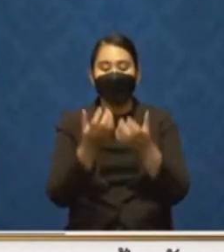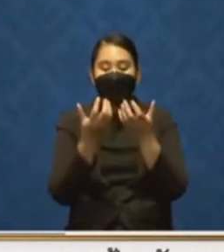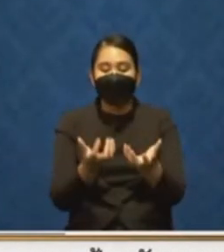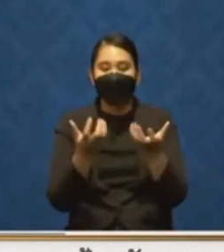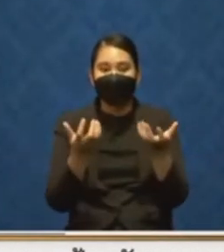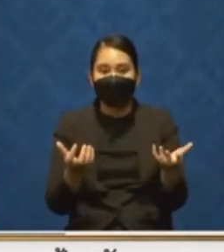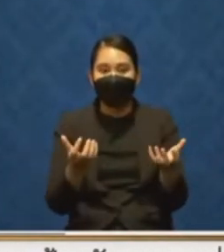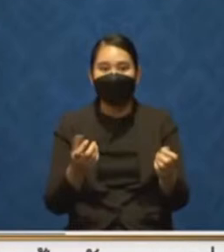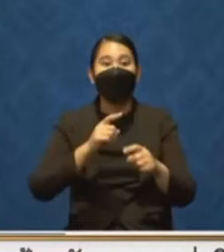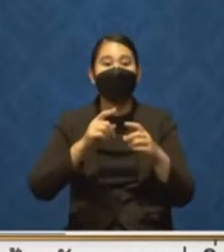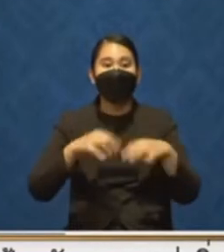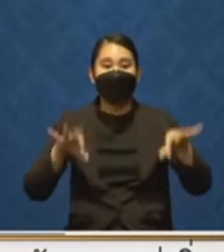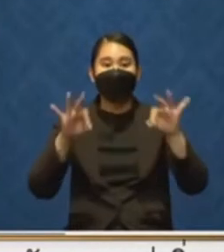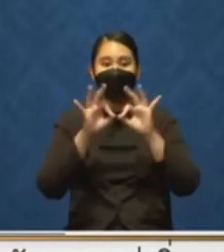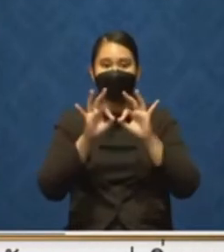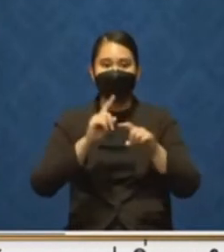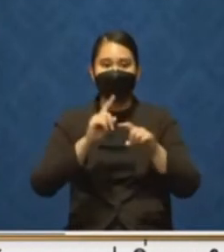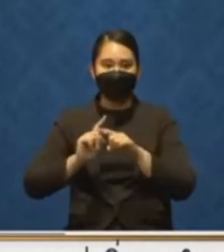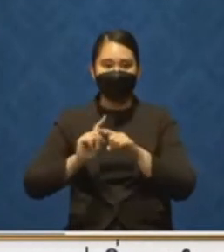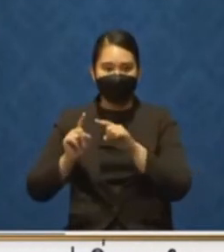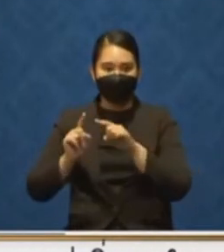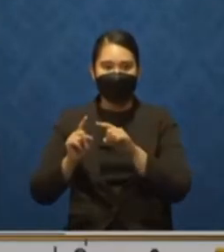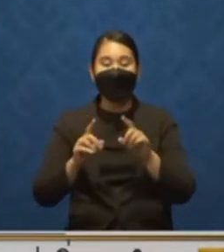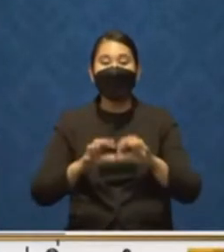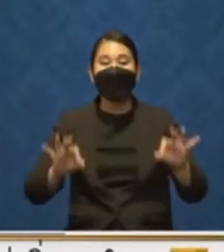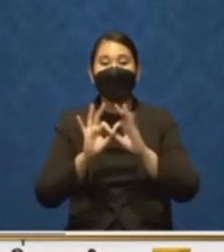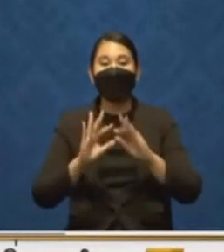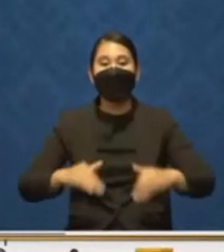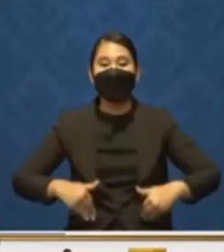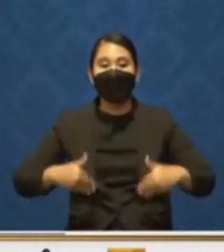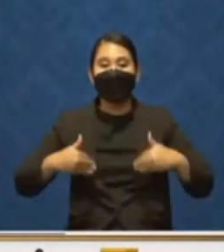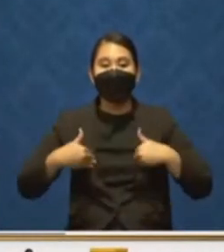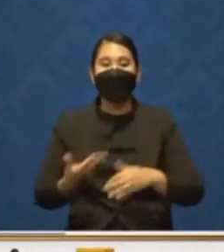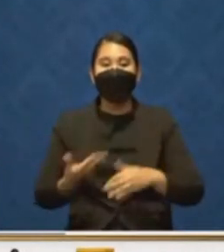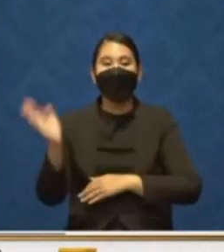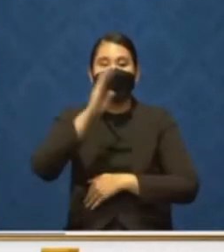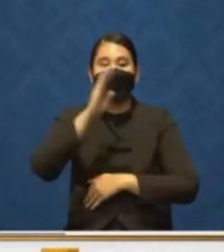สำคัญต่อชีวิตประจำวันของประชาชน242รายการ